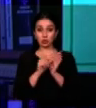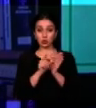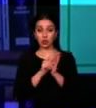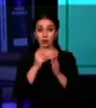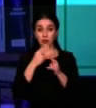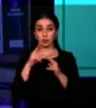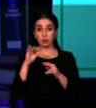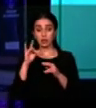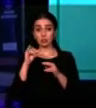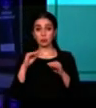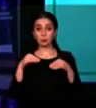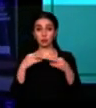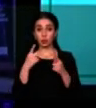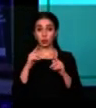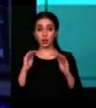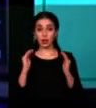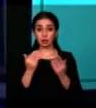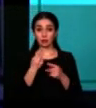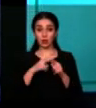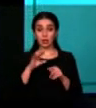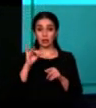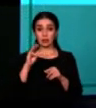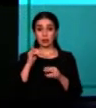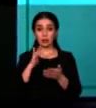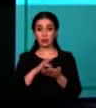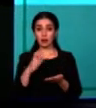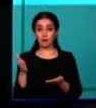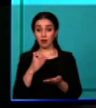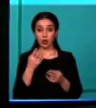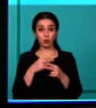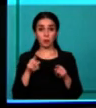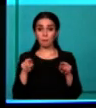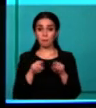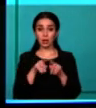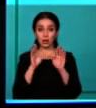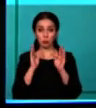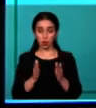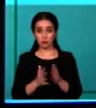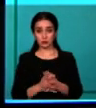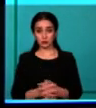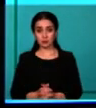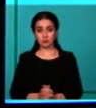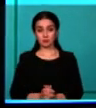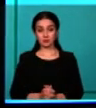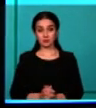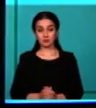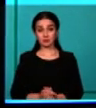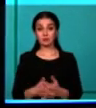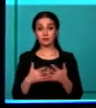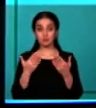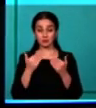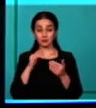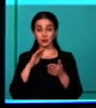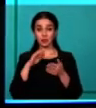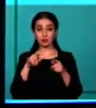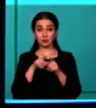daraja berilsa, uning atrofidagi intervallarda ishora bir xil bo'ladi. Keling, quyidagi tengsizlikni